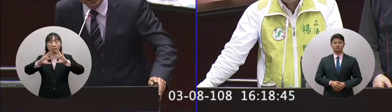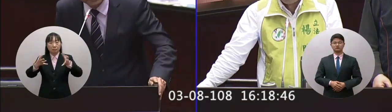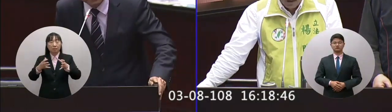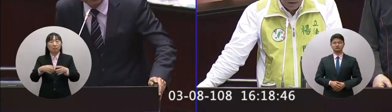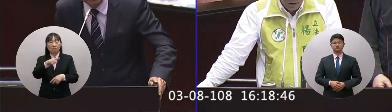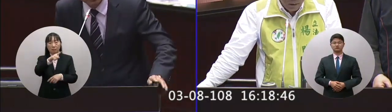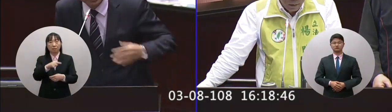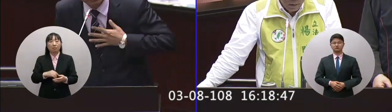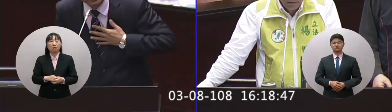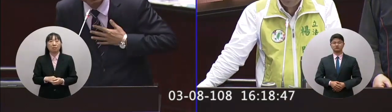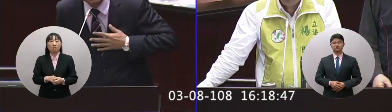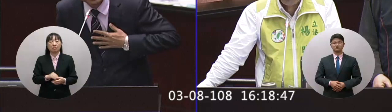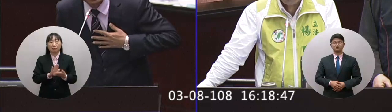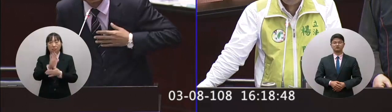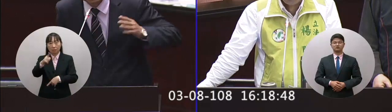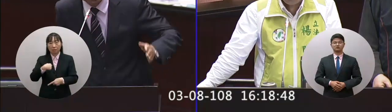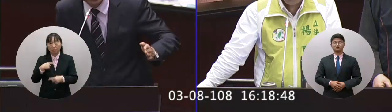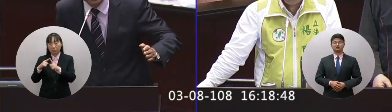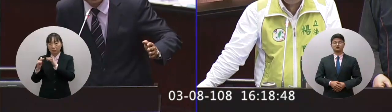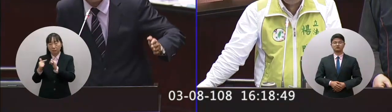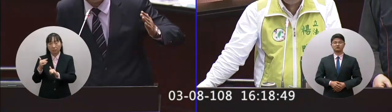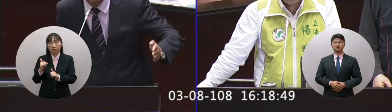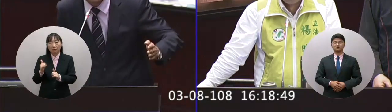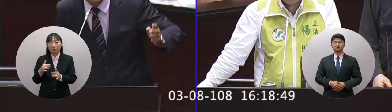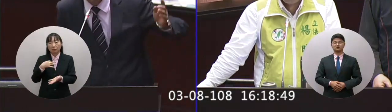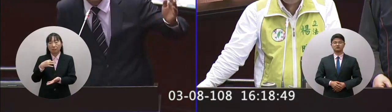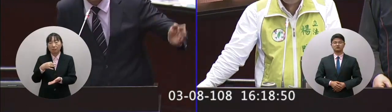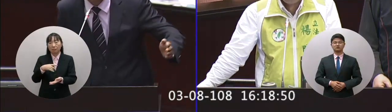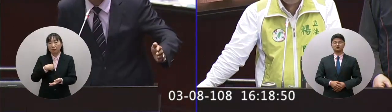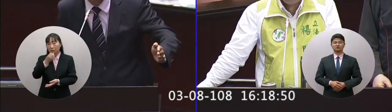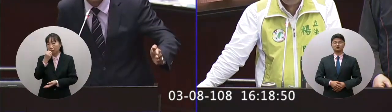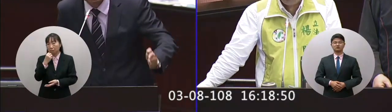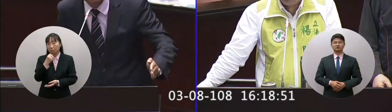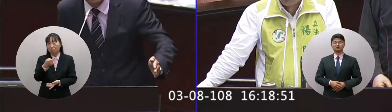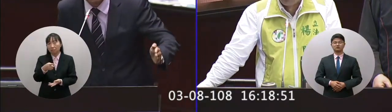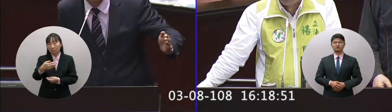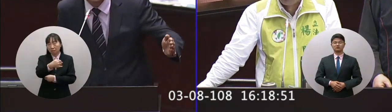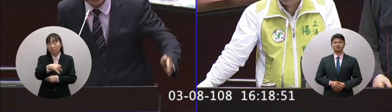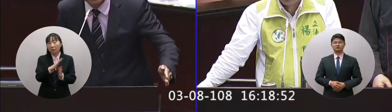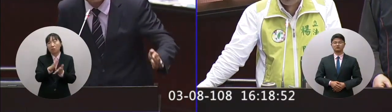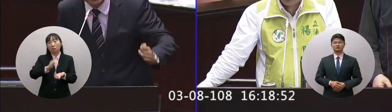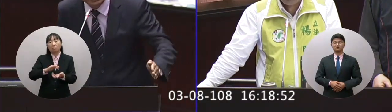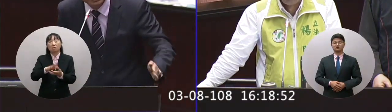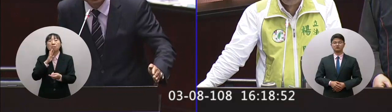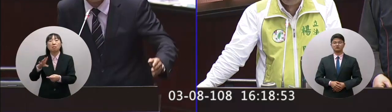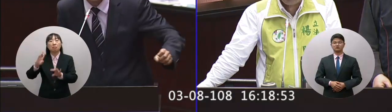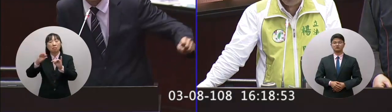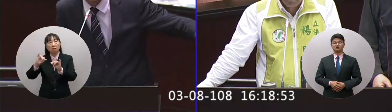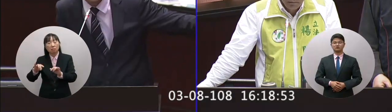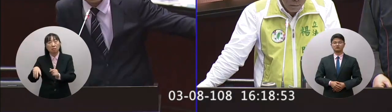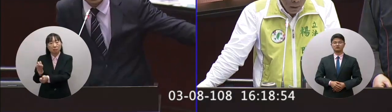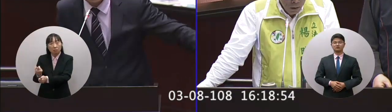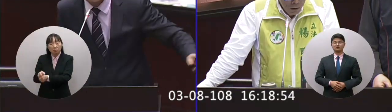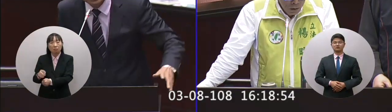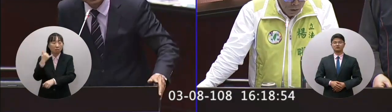已经有确定，未来我们消费者吃到的渔业可能有一半以上会从我们的陆上或是海上的养殖渔业，而